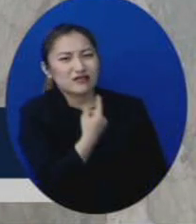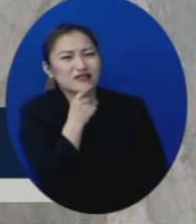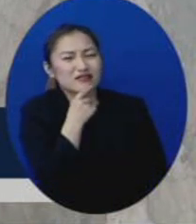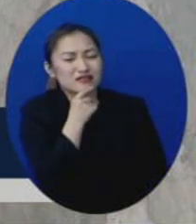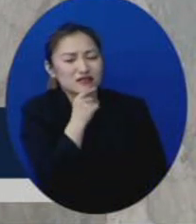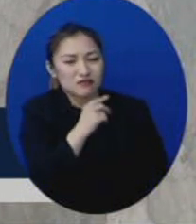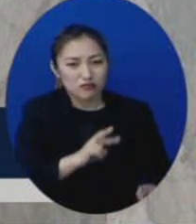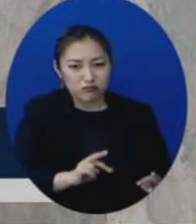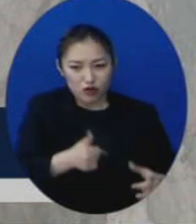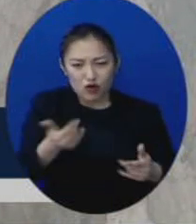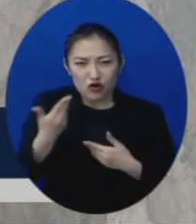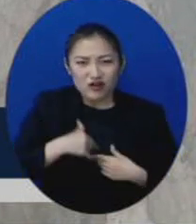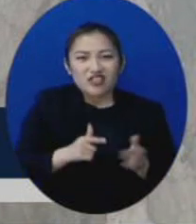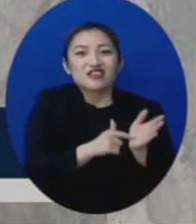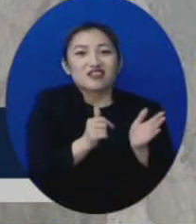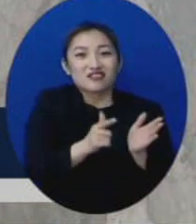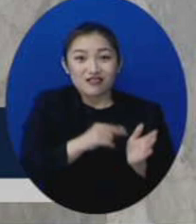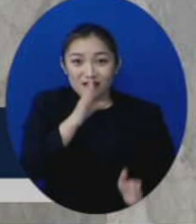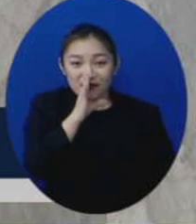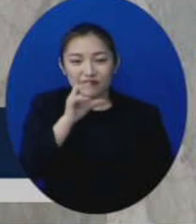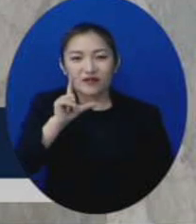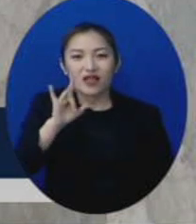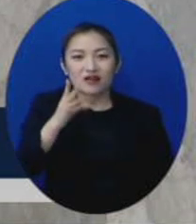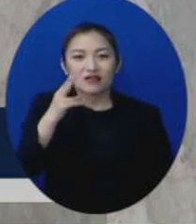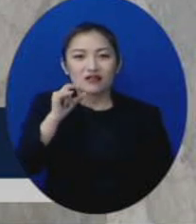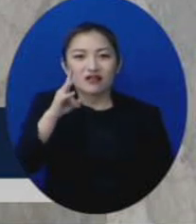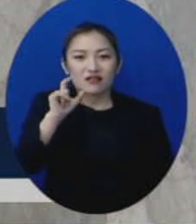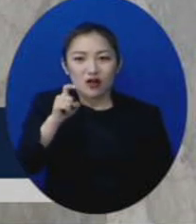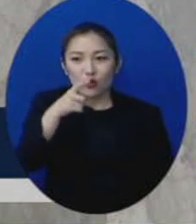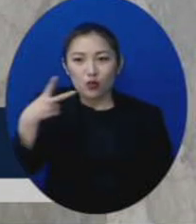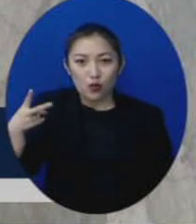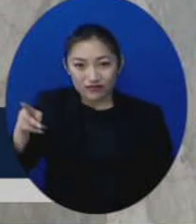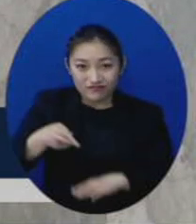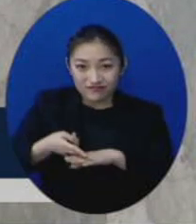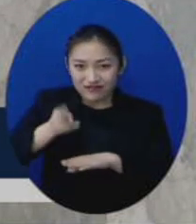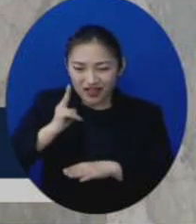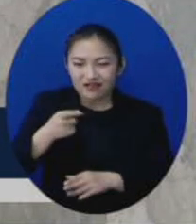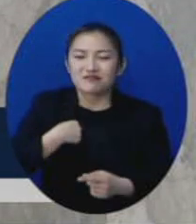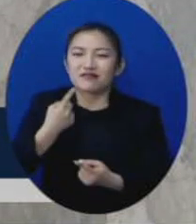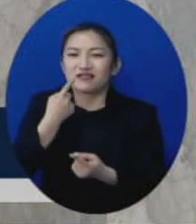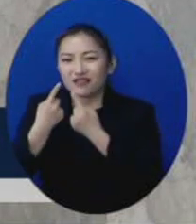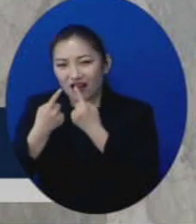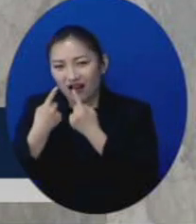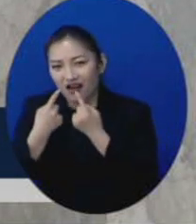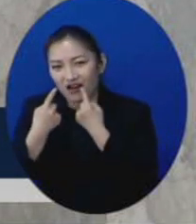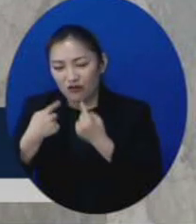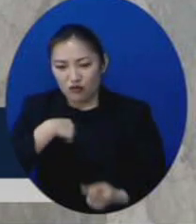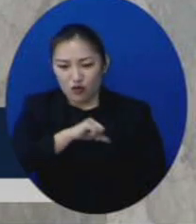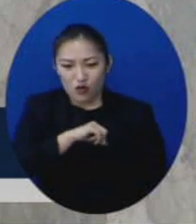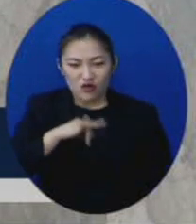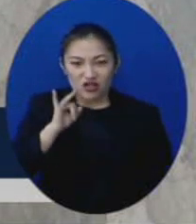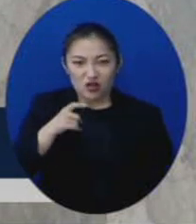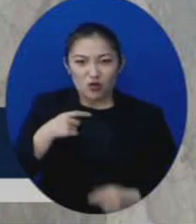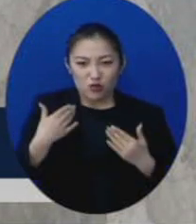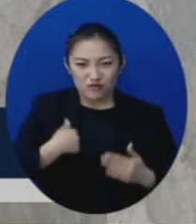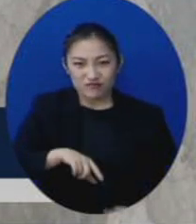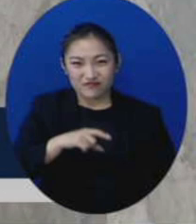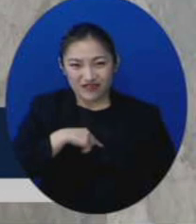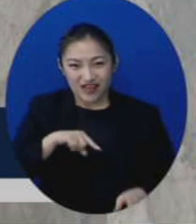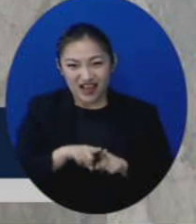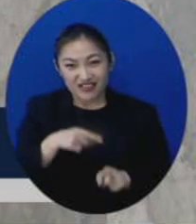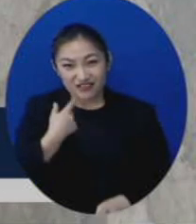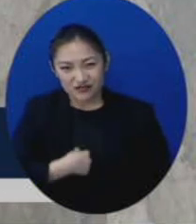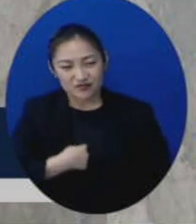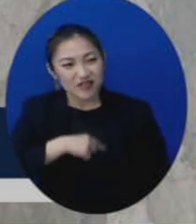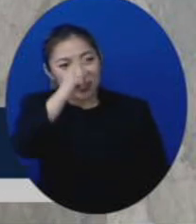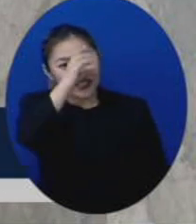За энэ асуудлыг бас одоо эрдэнэхүү захирал бидэд ярилцаад, би бас өөрийнхөө их хурлын гишүүнийхээ блокаар элчин сайдэд хүсэл